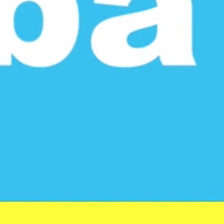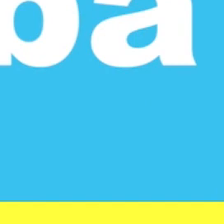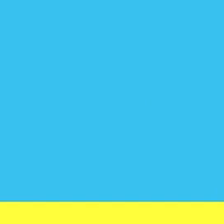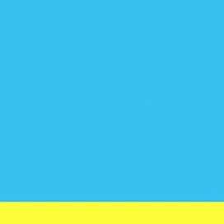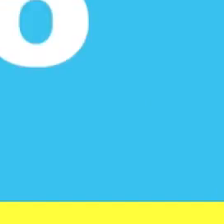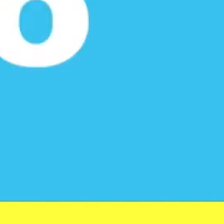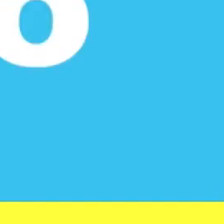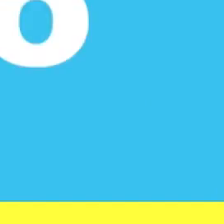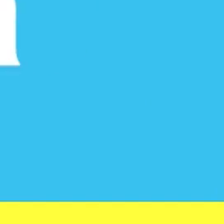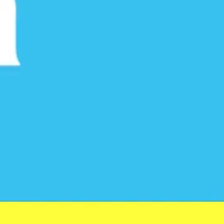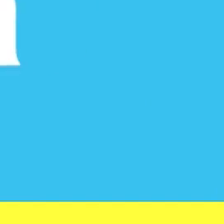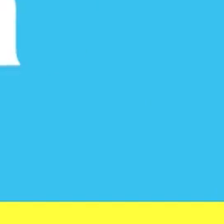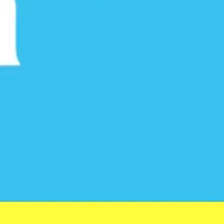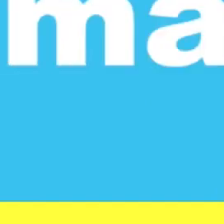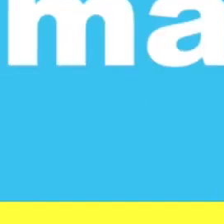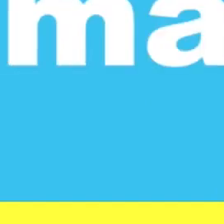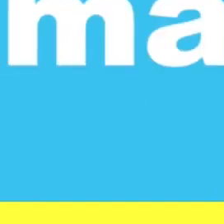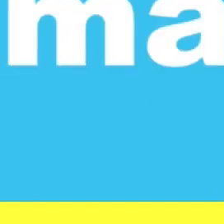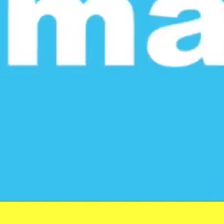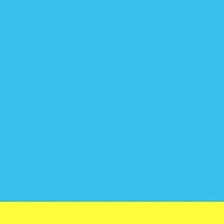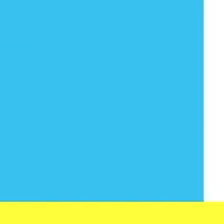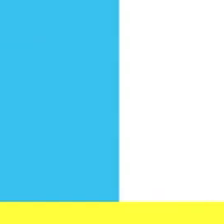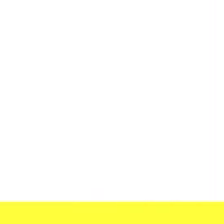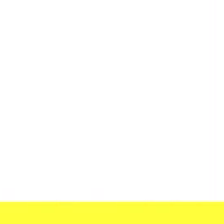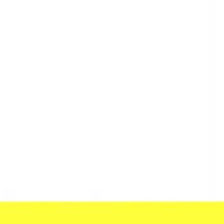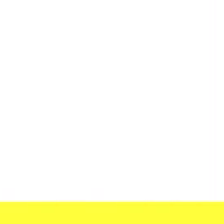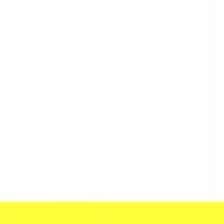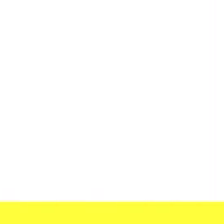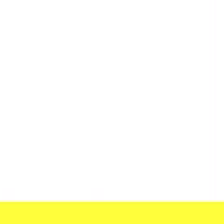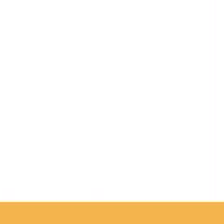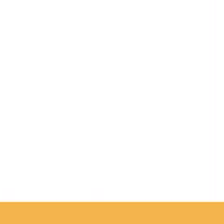umiba, dito ka na sumama.